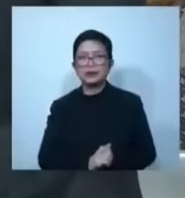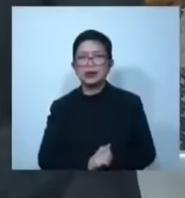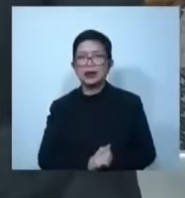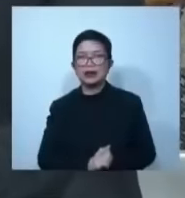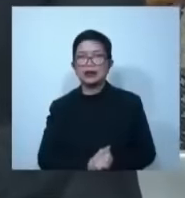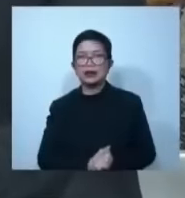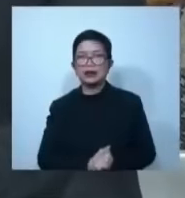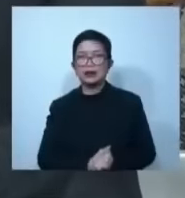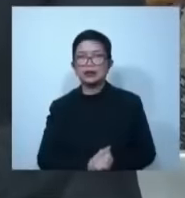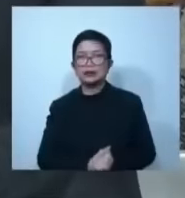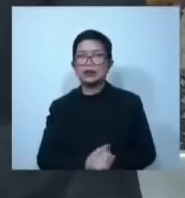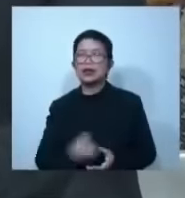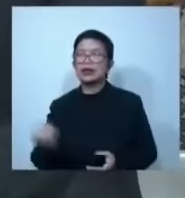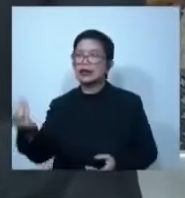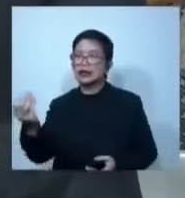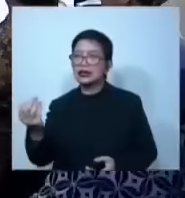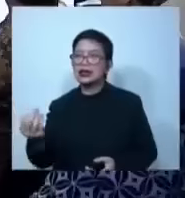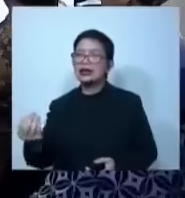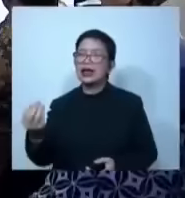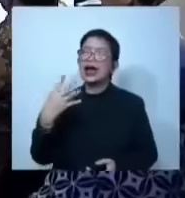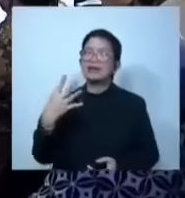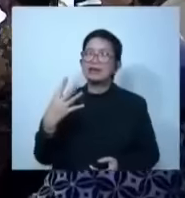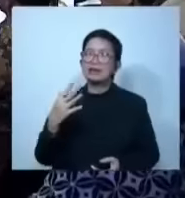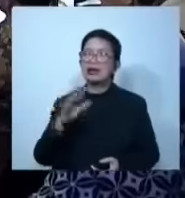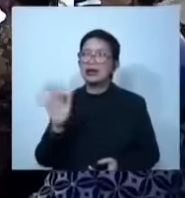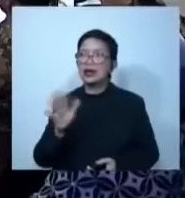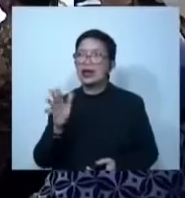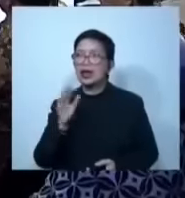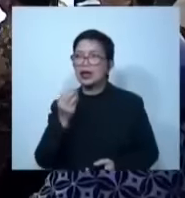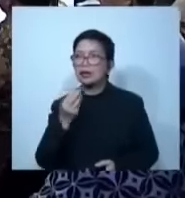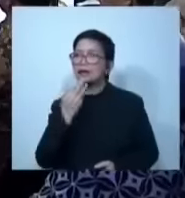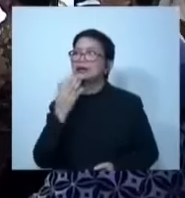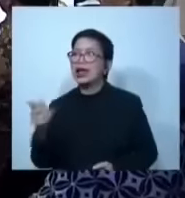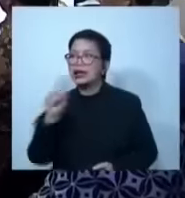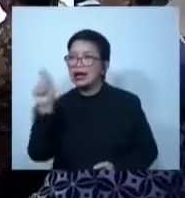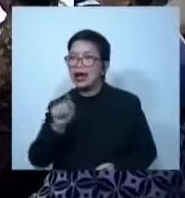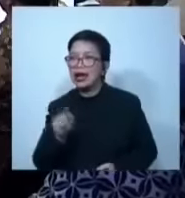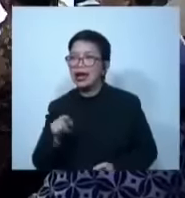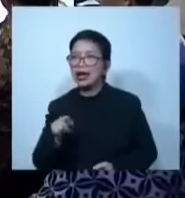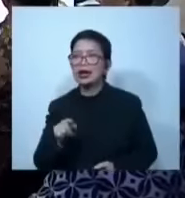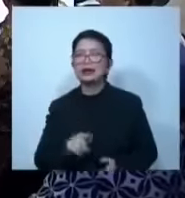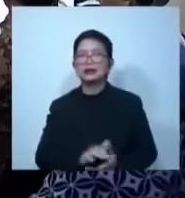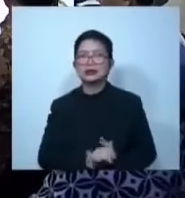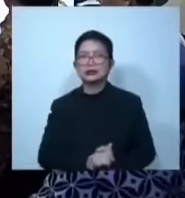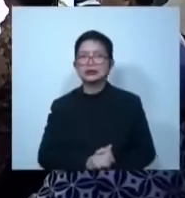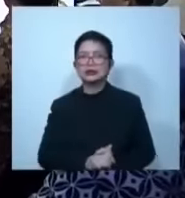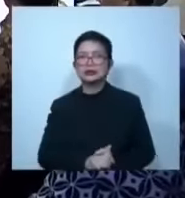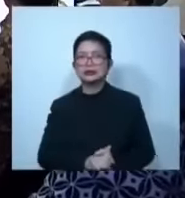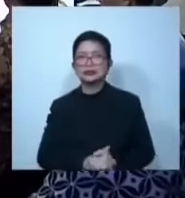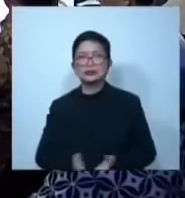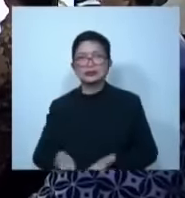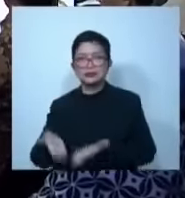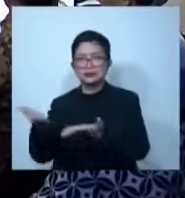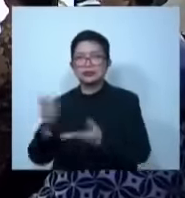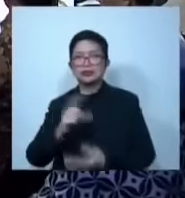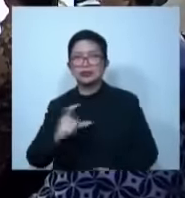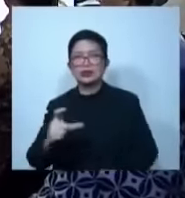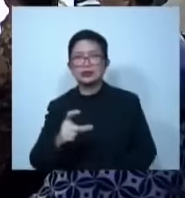saling menanggapi dari masing-masing calon presiden. Dan selanjutnya kita akan berikan kesempatan kepada calon